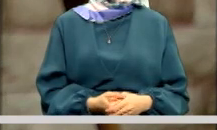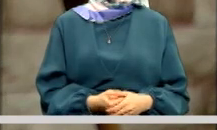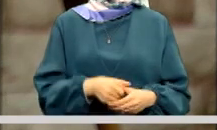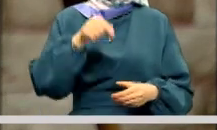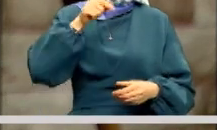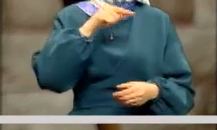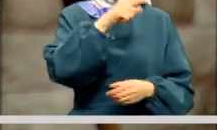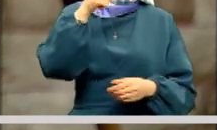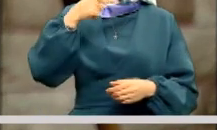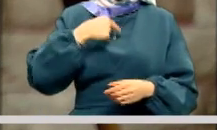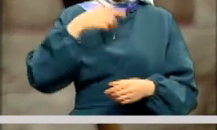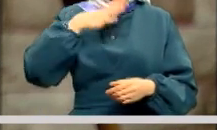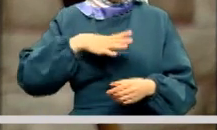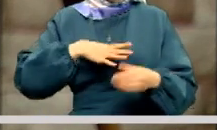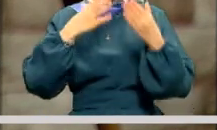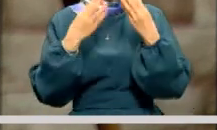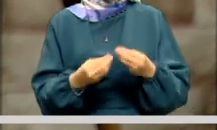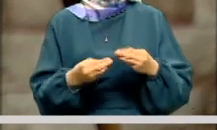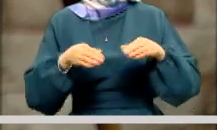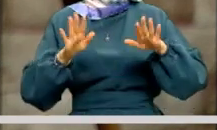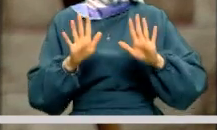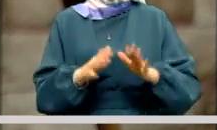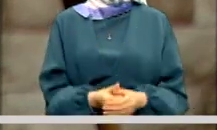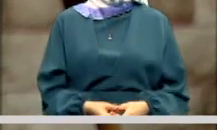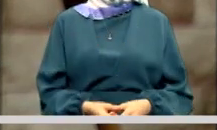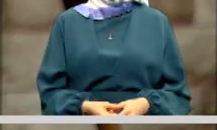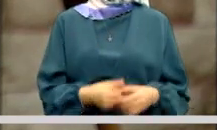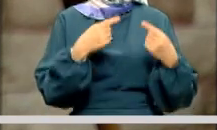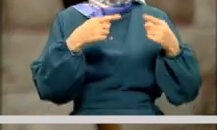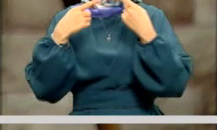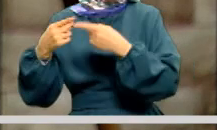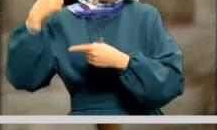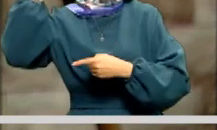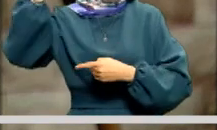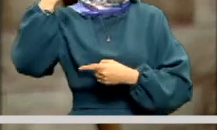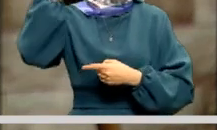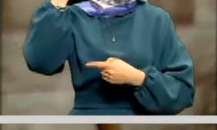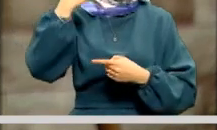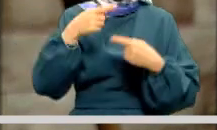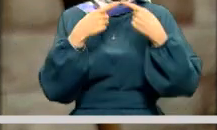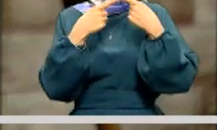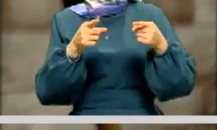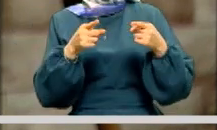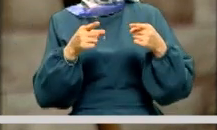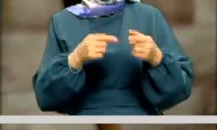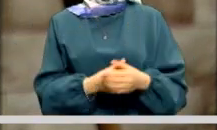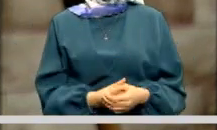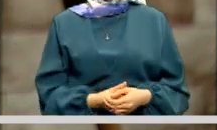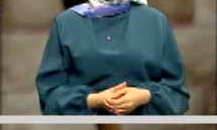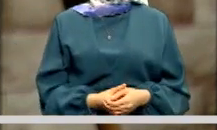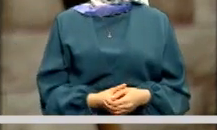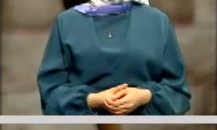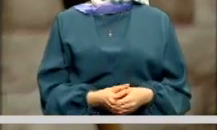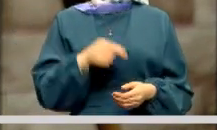bizim isteğimizle olan şeyler değil farklı sahipler farklı düşünceler farklı Efendim yapılar belki burada